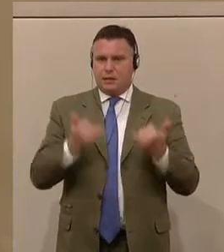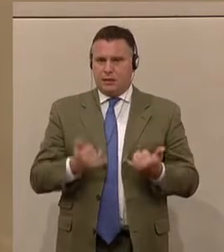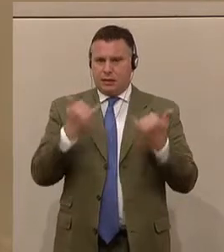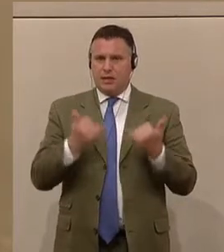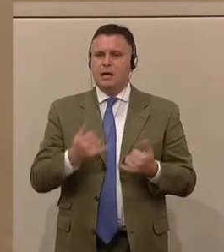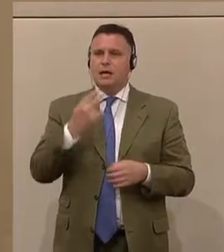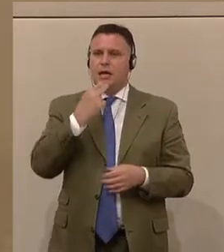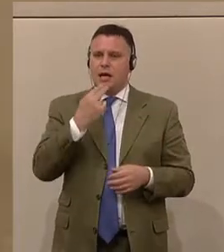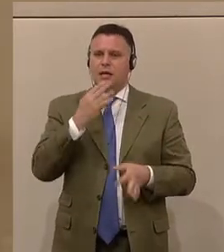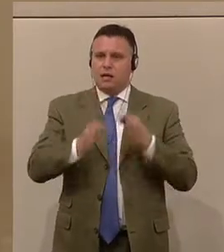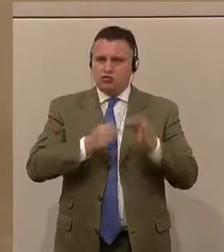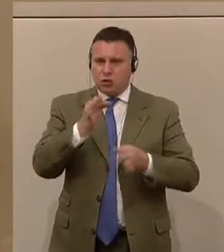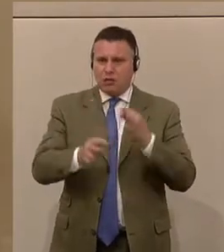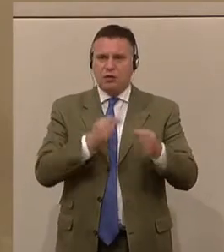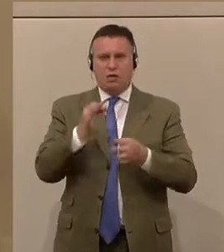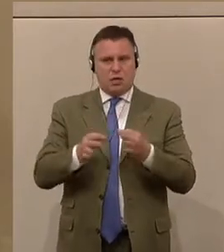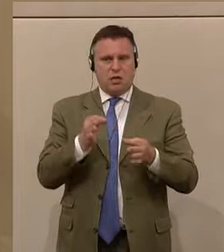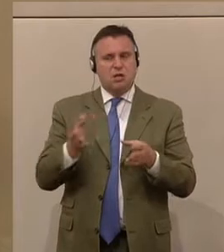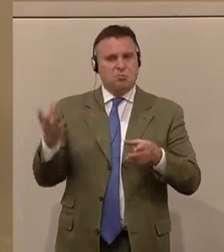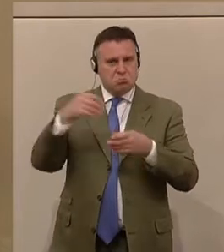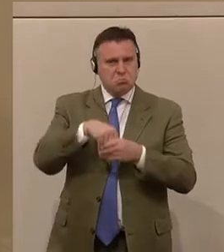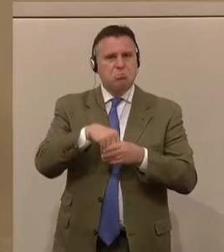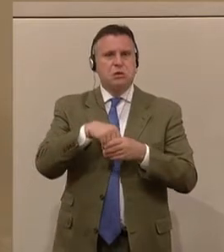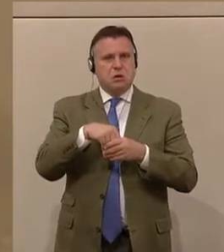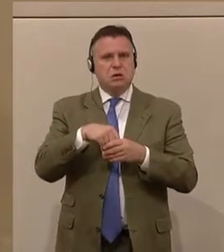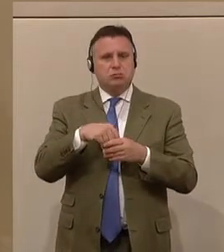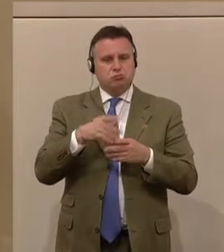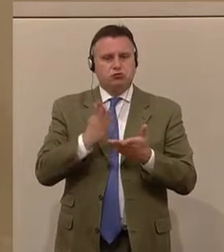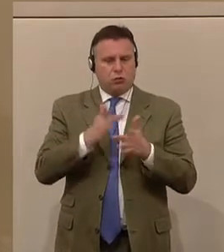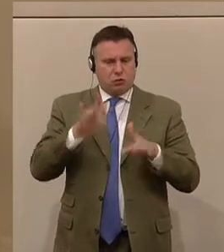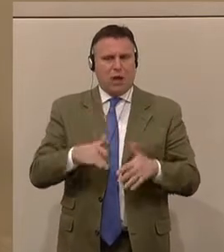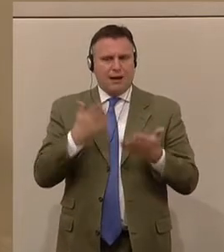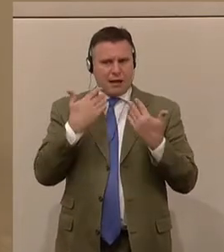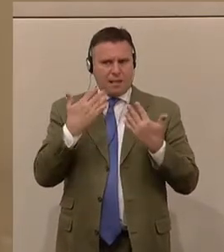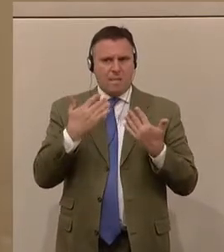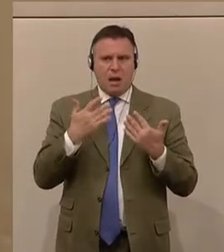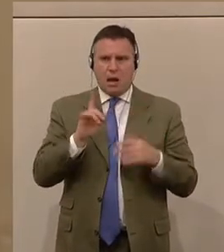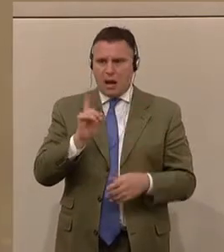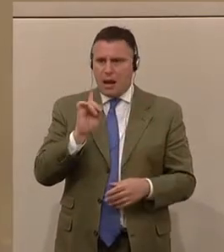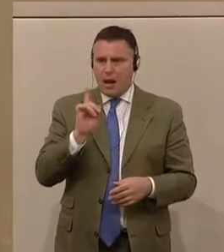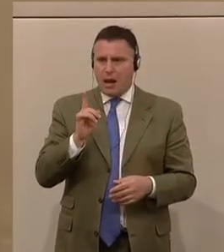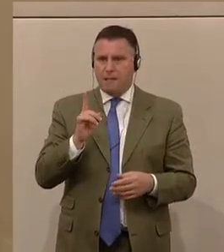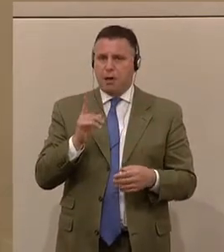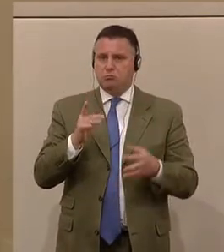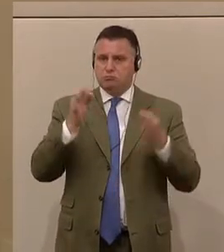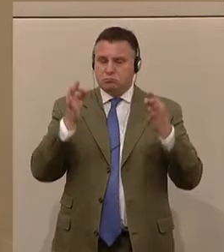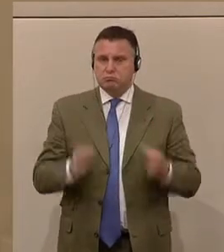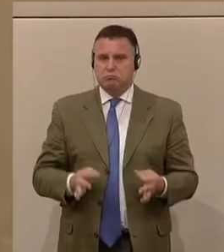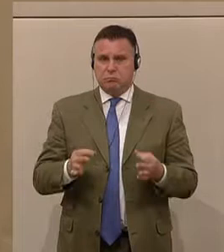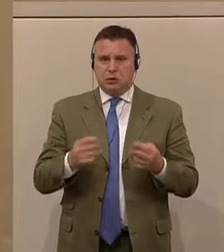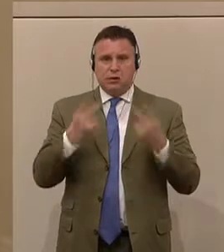Klima- und Energiestrategie vor, immerhin. Aber ein wichtiger